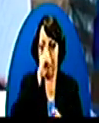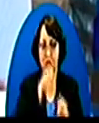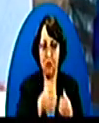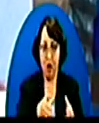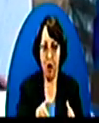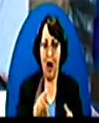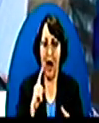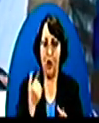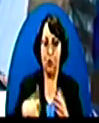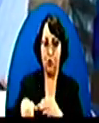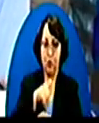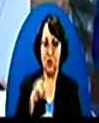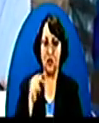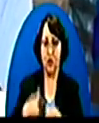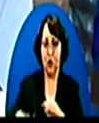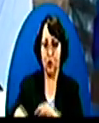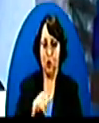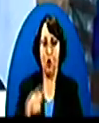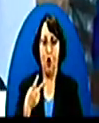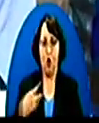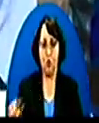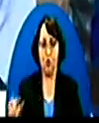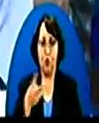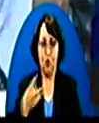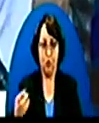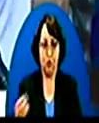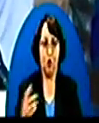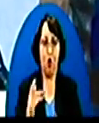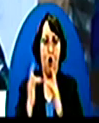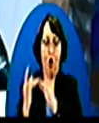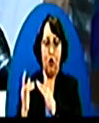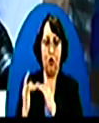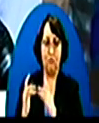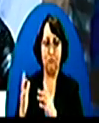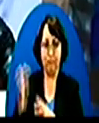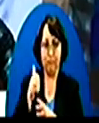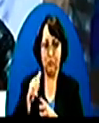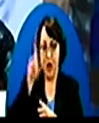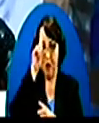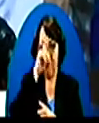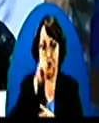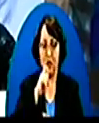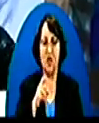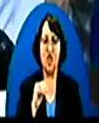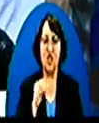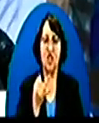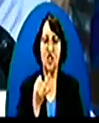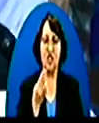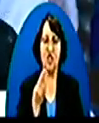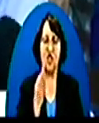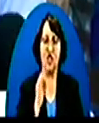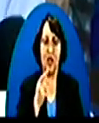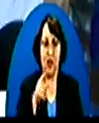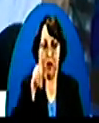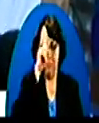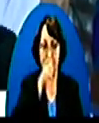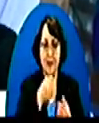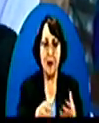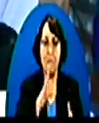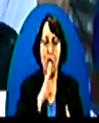дүүрэгт мөн адилхан 200 ортой жишиг эмнэлэг баригдана. За жишиг эмнэлэг гэдэг маань ямар утгатай вэ гэвэл ерөөсөө дүүргийн иргэд